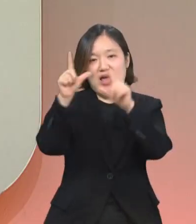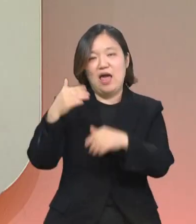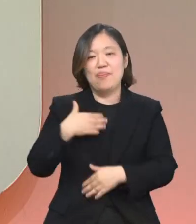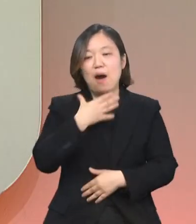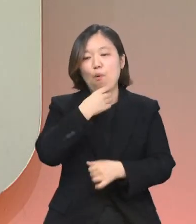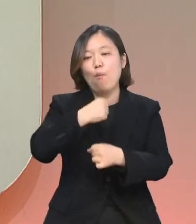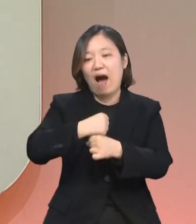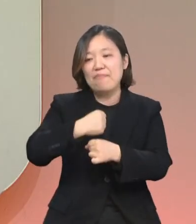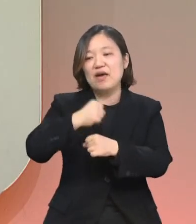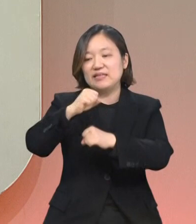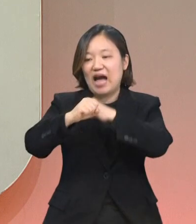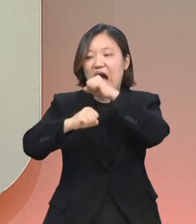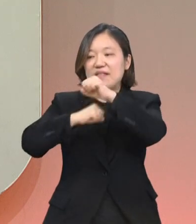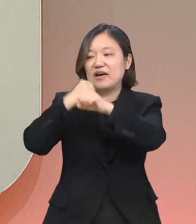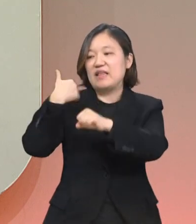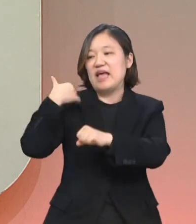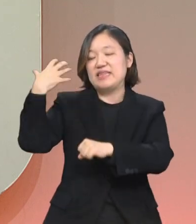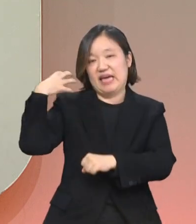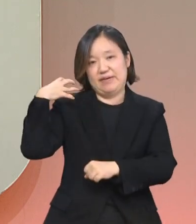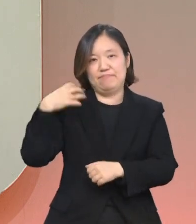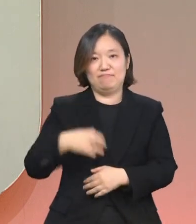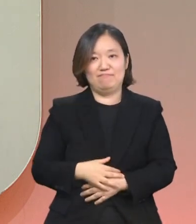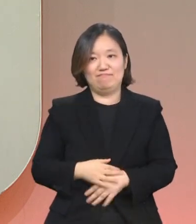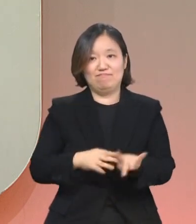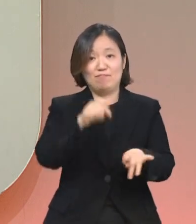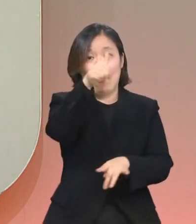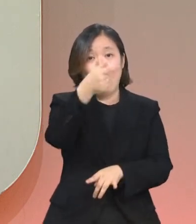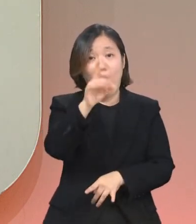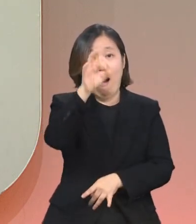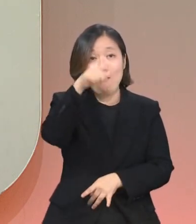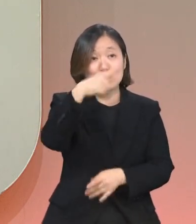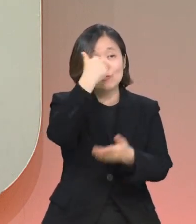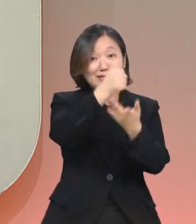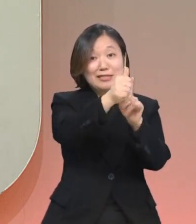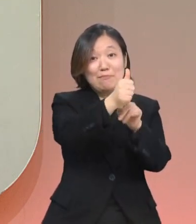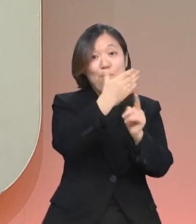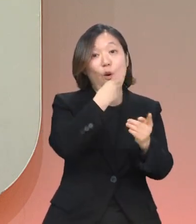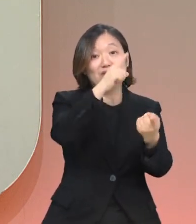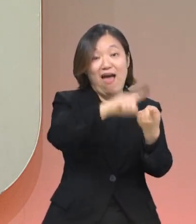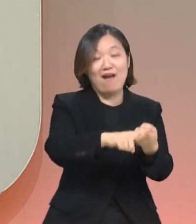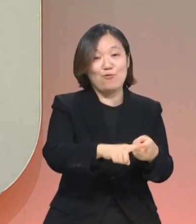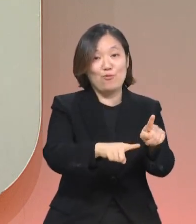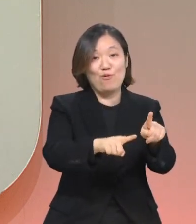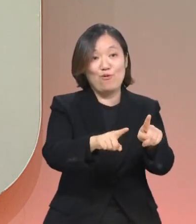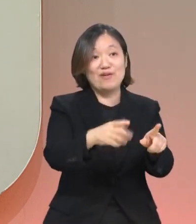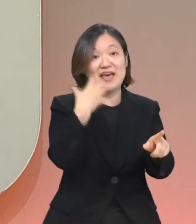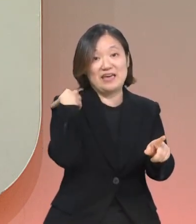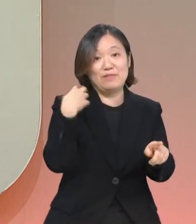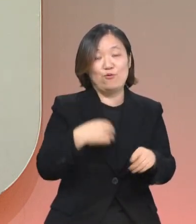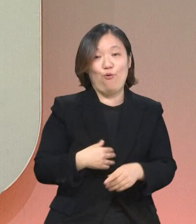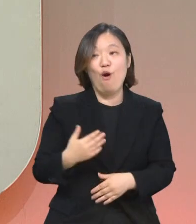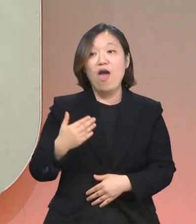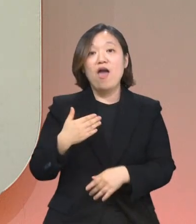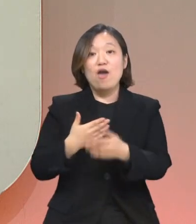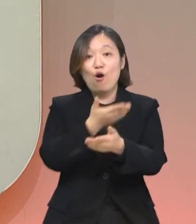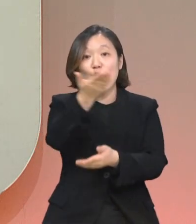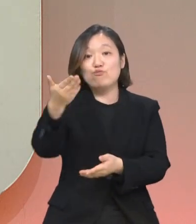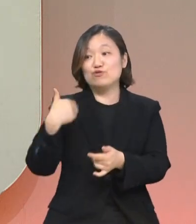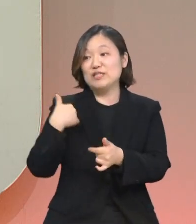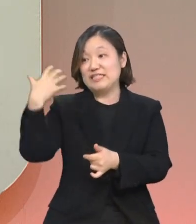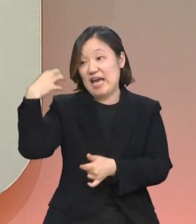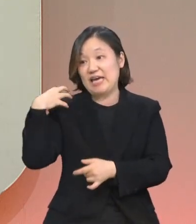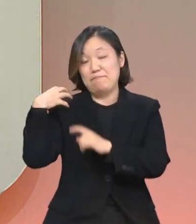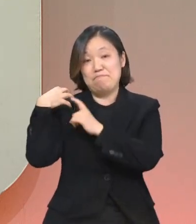거예요 광우스는 광우스는 복대로 살아가고 있고 여러분들은 여러분들마다 다 복대로 살아가고 있어요